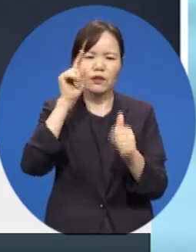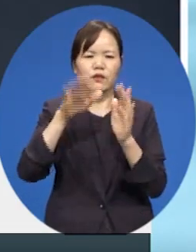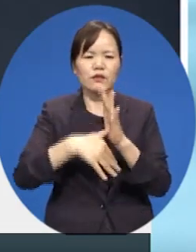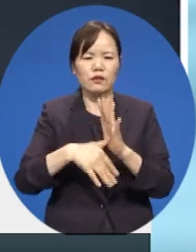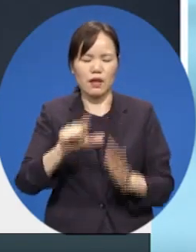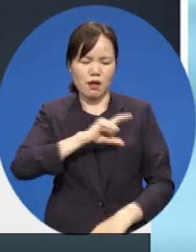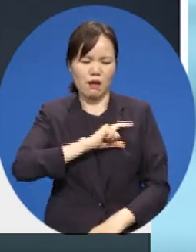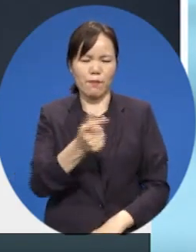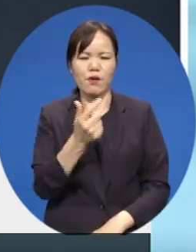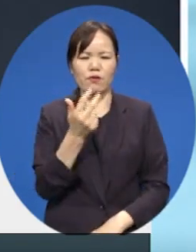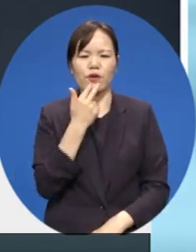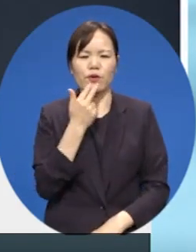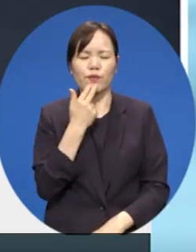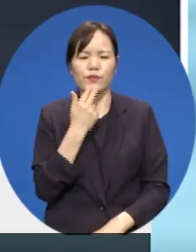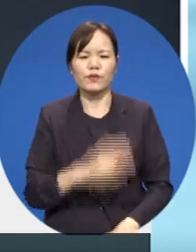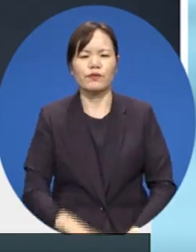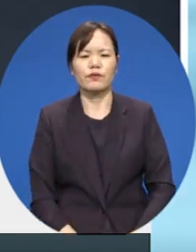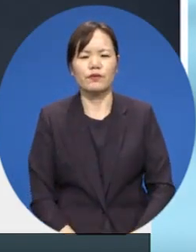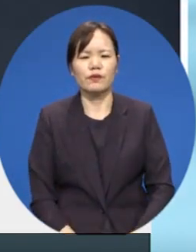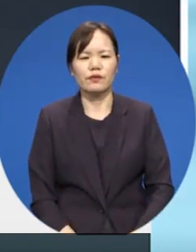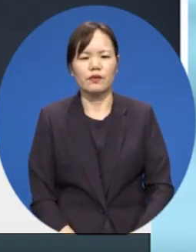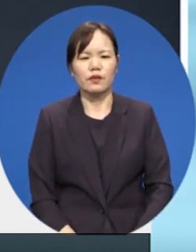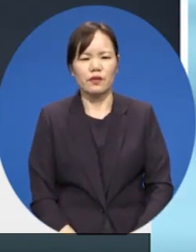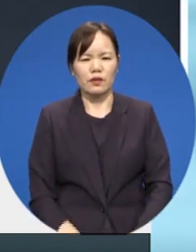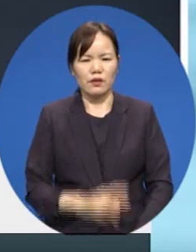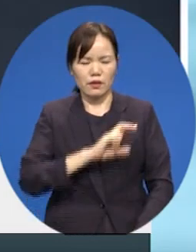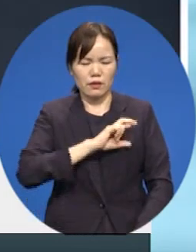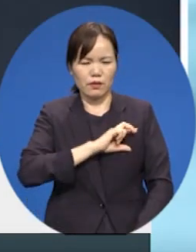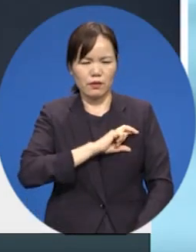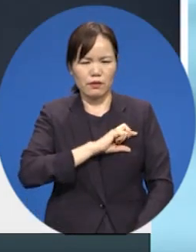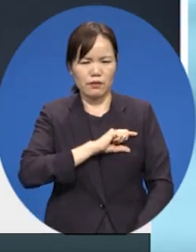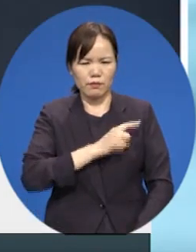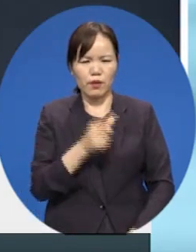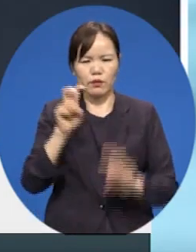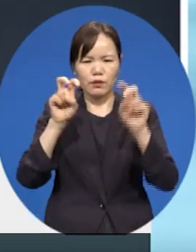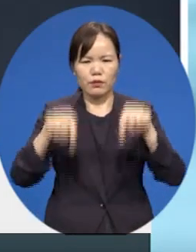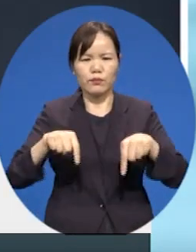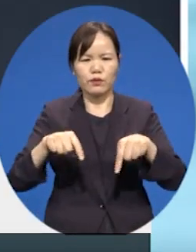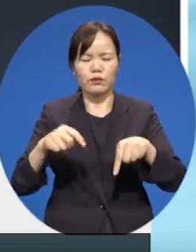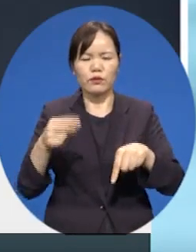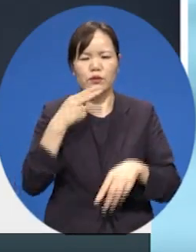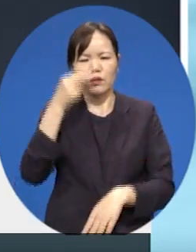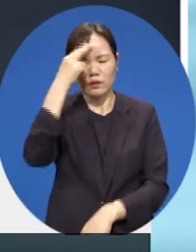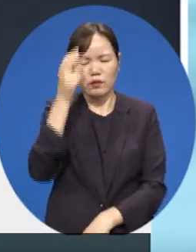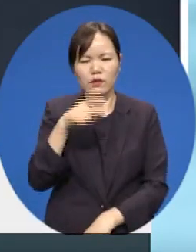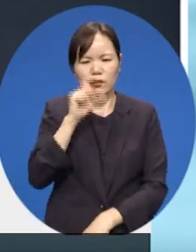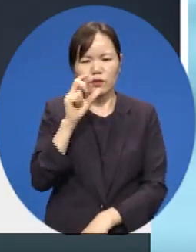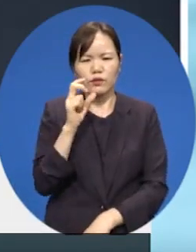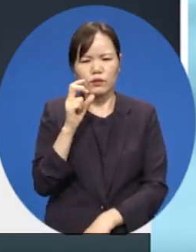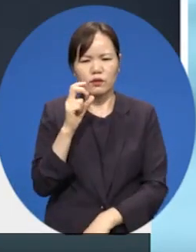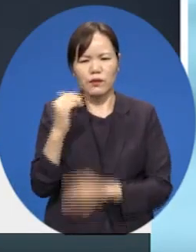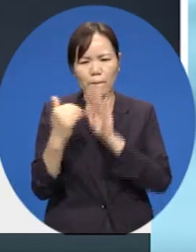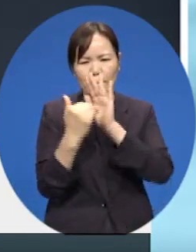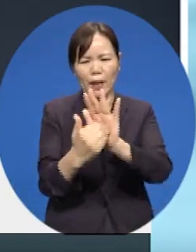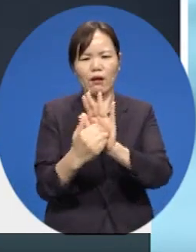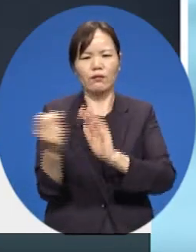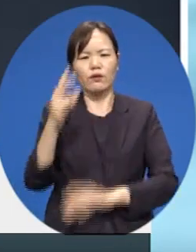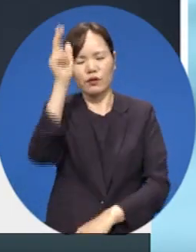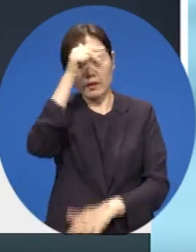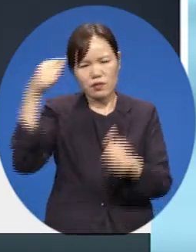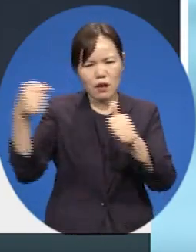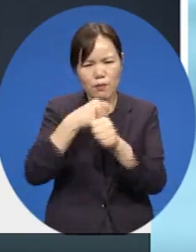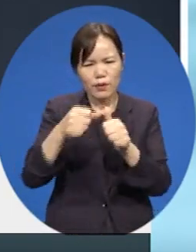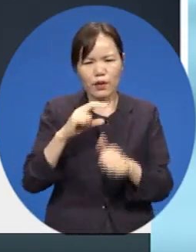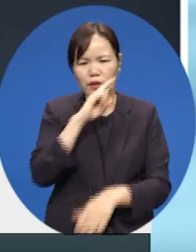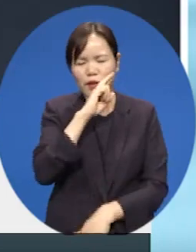무면허 상태였다고 합니다 그래서 운 연어 음주측정 부러움 경찰관 폭행 혐의 로 체포가 된